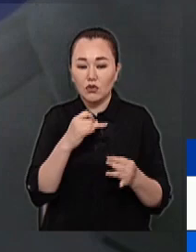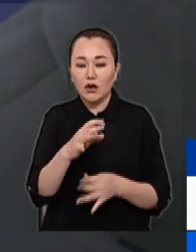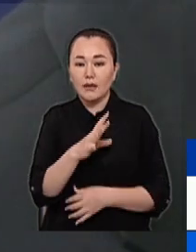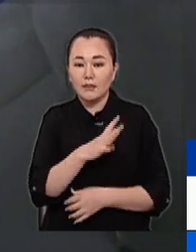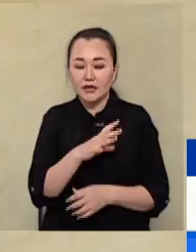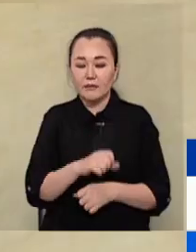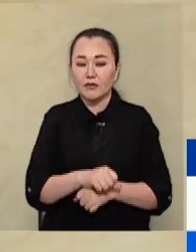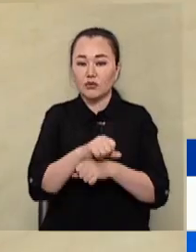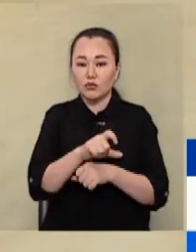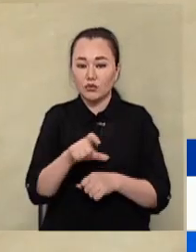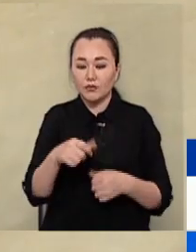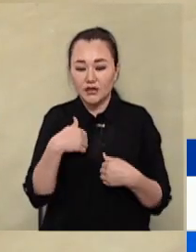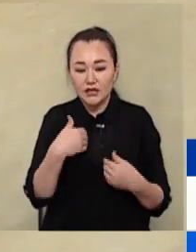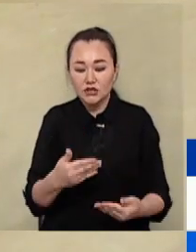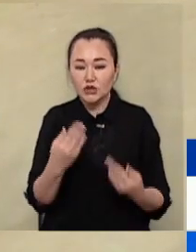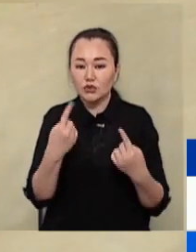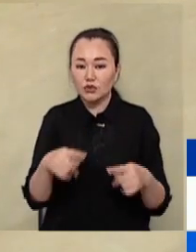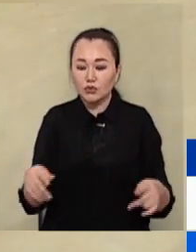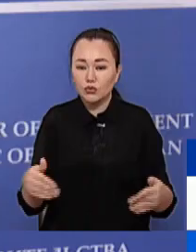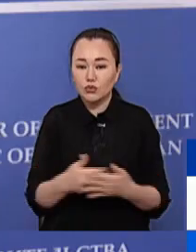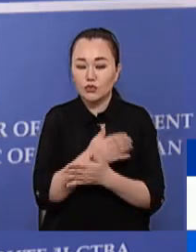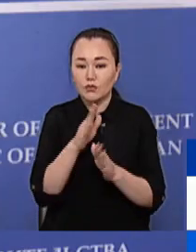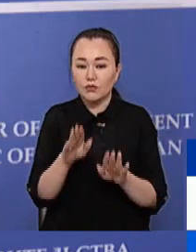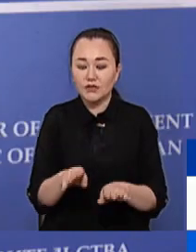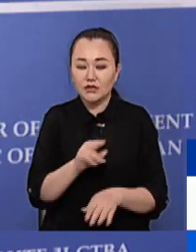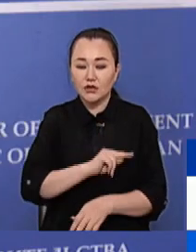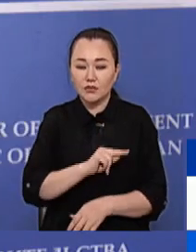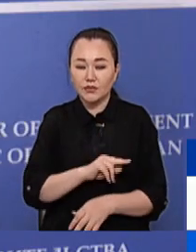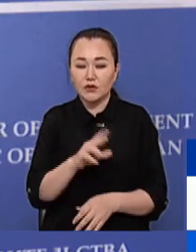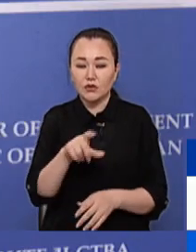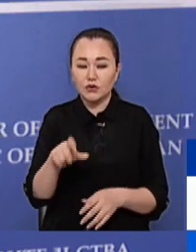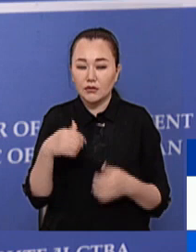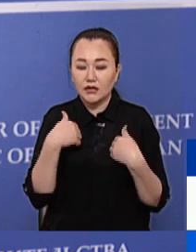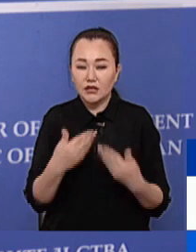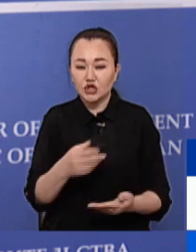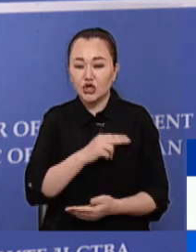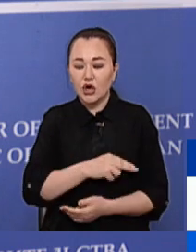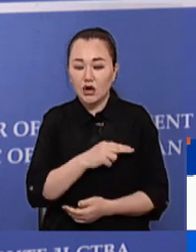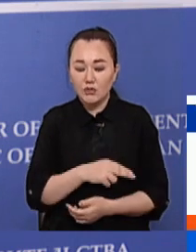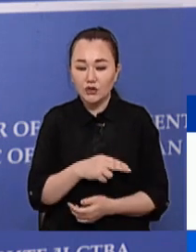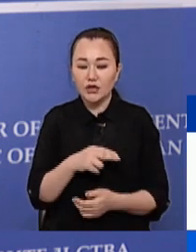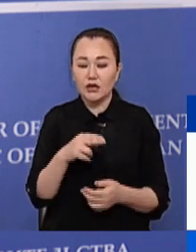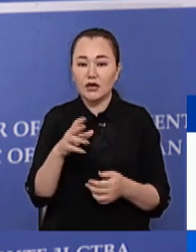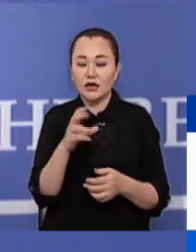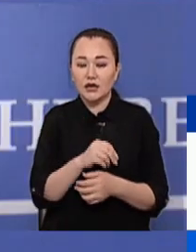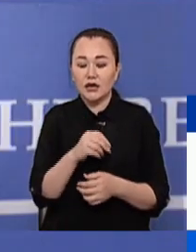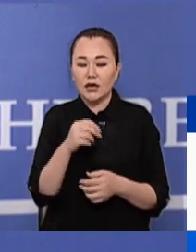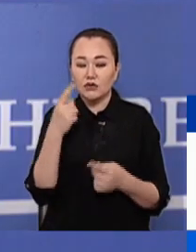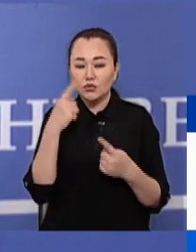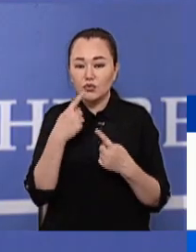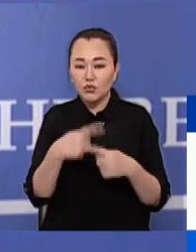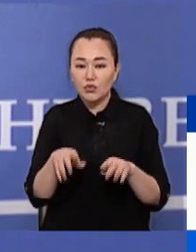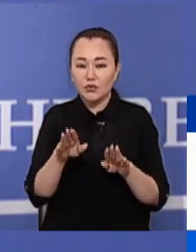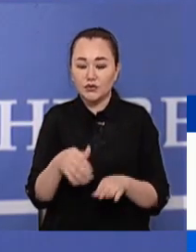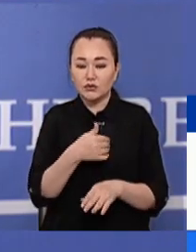и митингующим предложили новые вакантные места. Людям предложили работу, то есть дали им альтернативу. Им